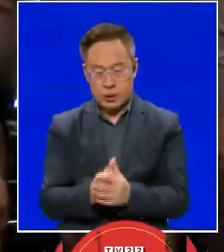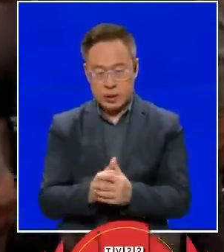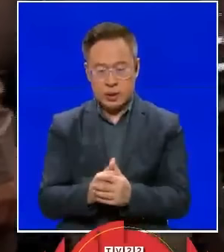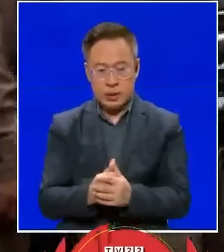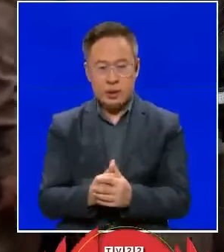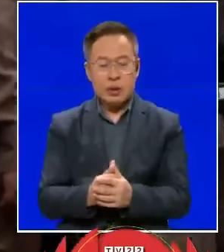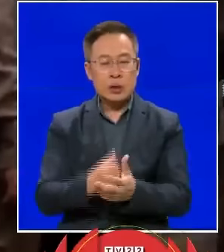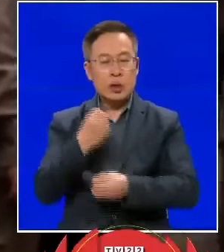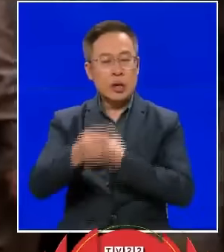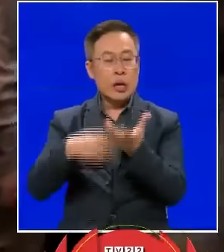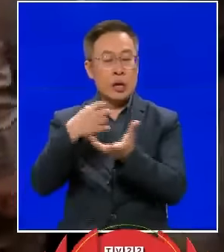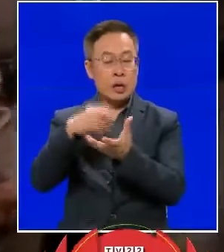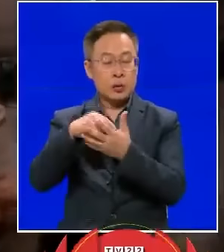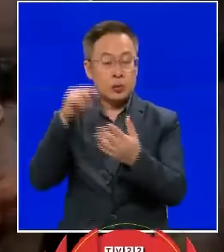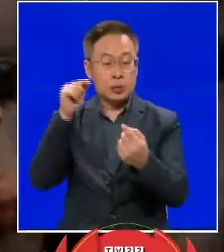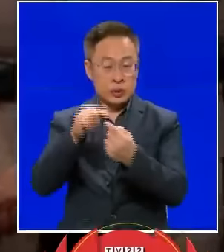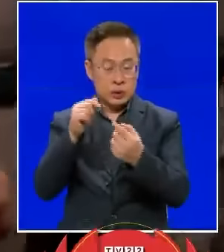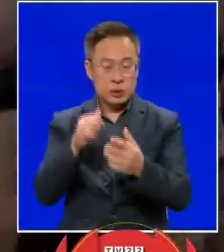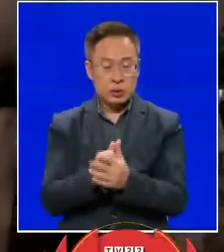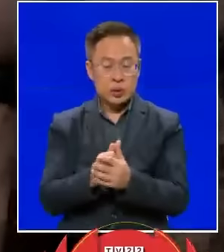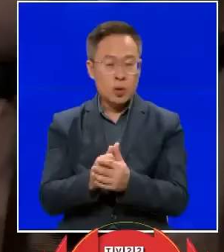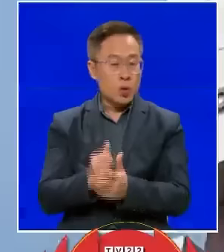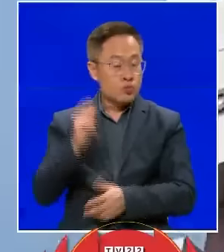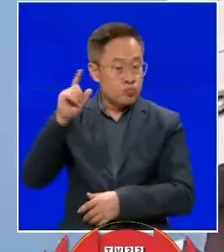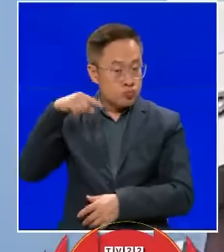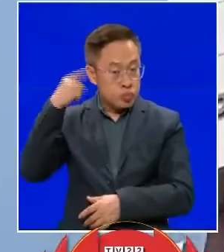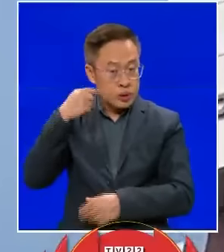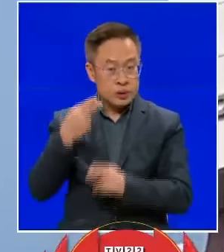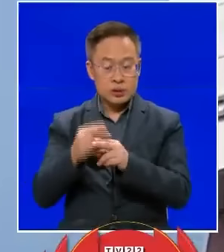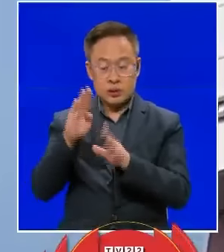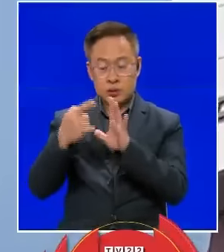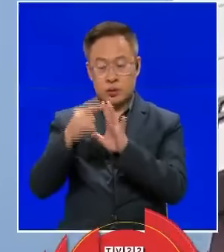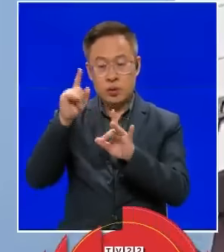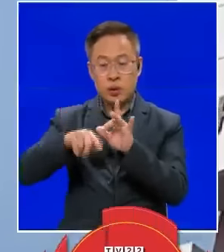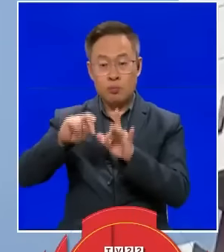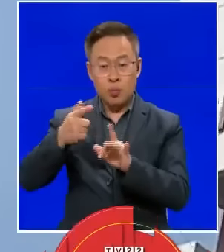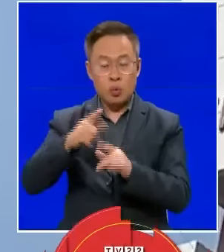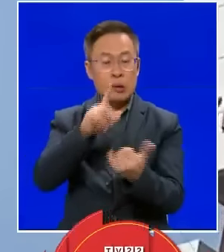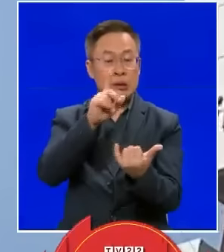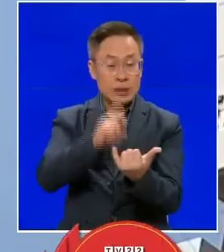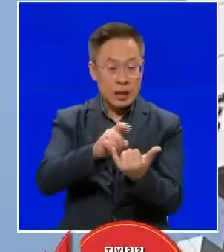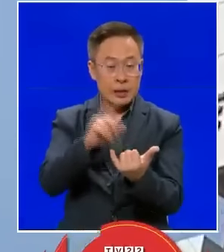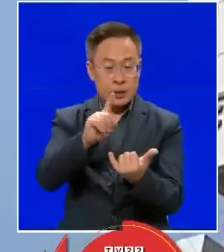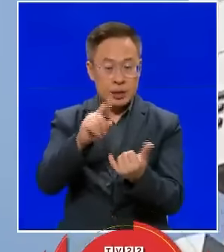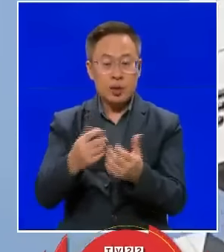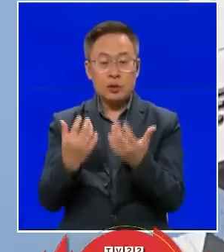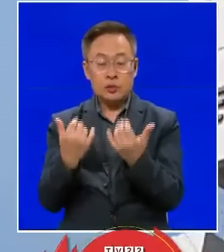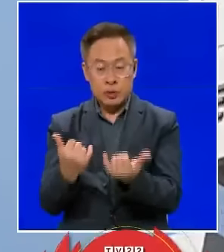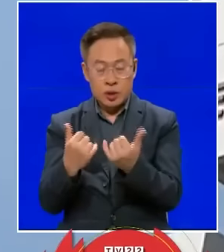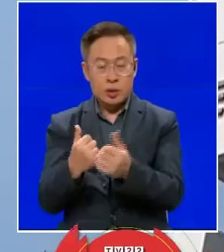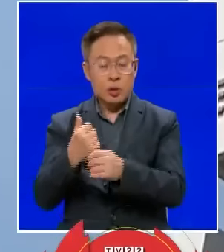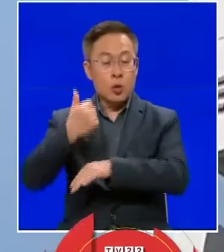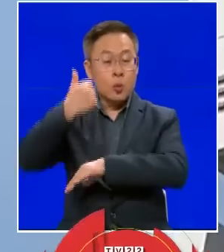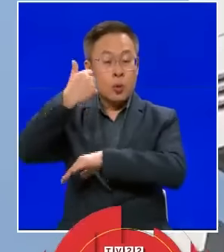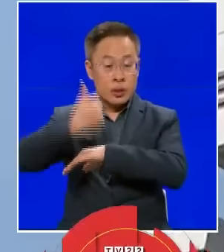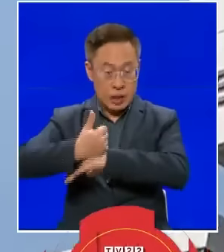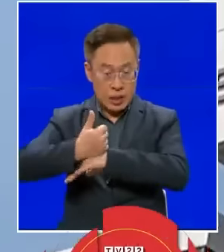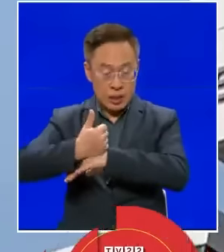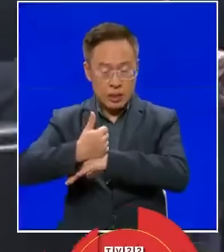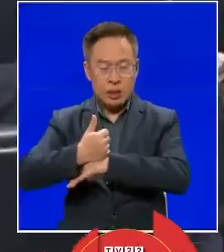เสียชีวิตของนางสาวเนติพลหรือบุ้งทะลุวังค่ะมีนายแพทย์สมภพสังขแก้วผู้ตรวจราชการกรมนาง